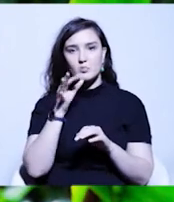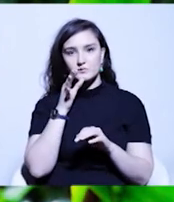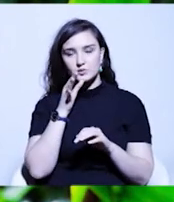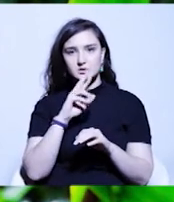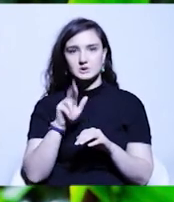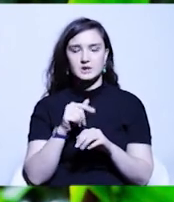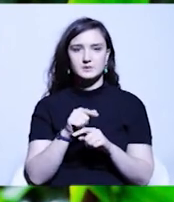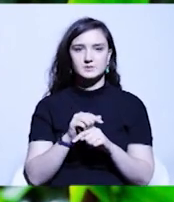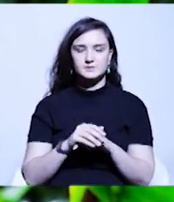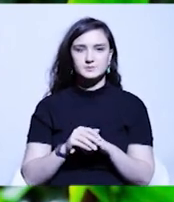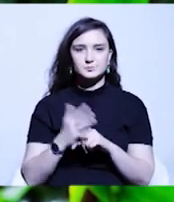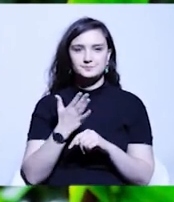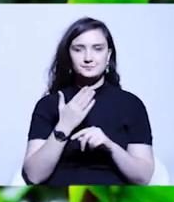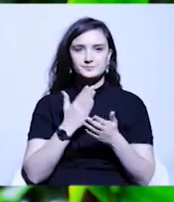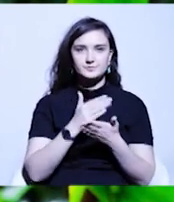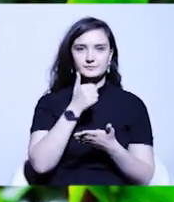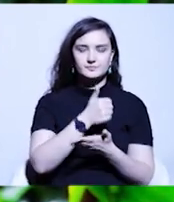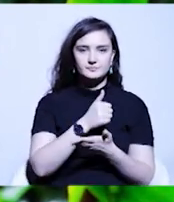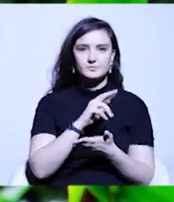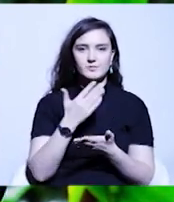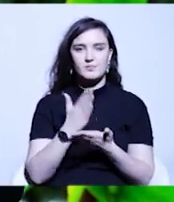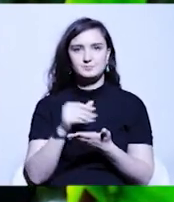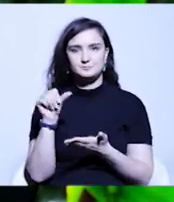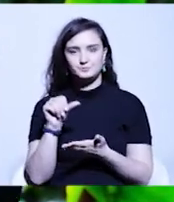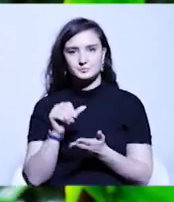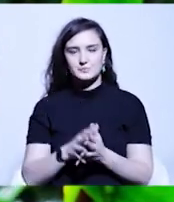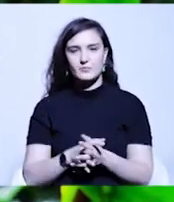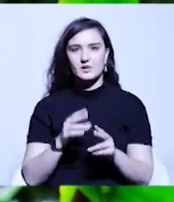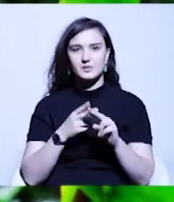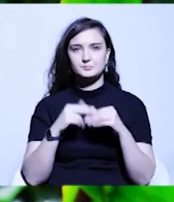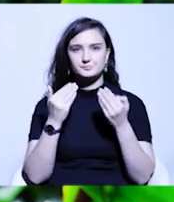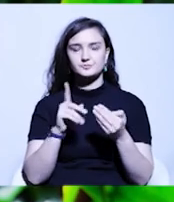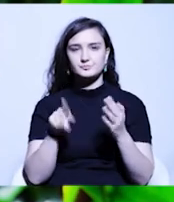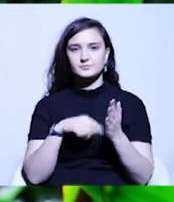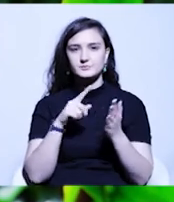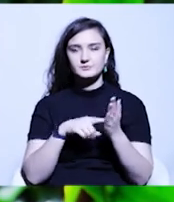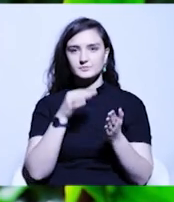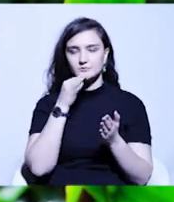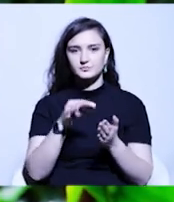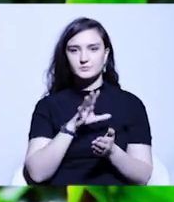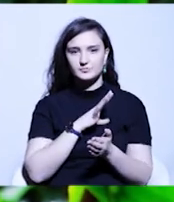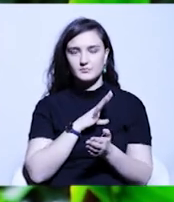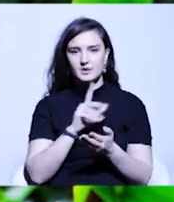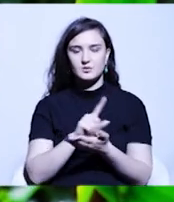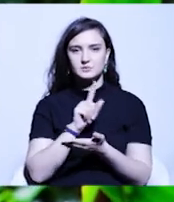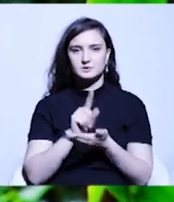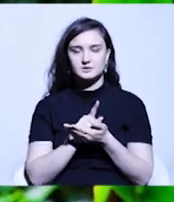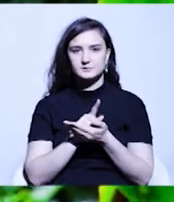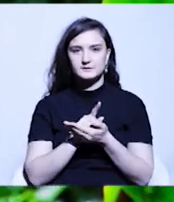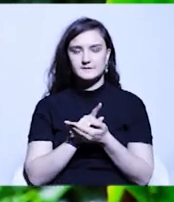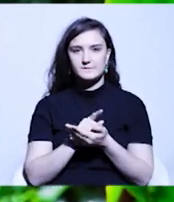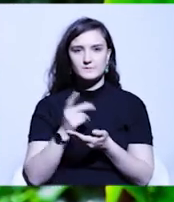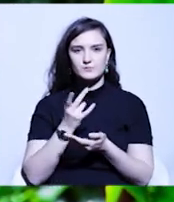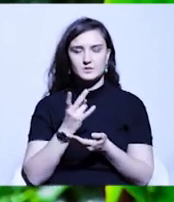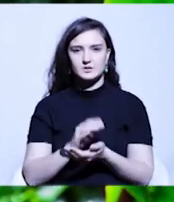მოგწონს და რომელია კარგი ან რომელია ცუდი. იმისათვის, რომ ამ კითხვებს გავცეთ პასუხი, აუცილებლად